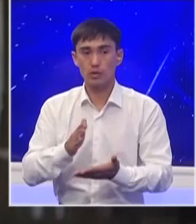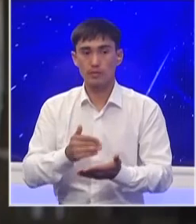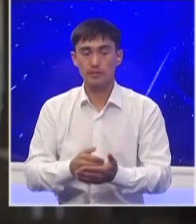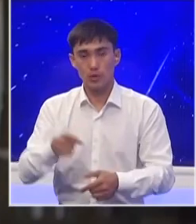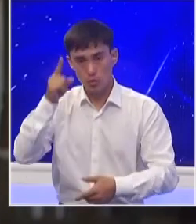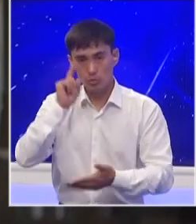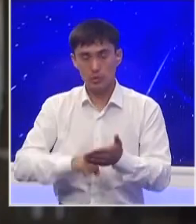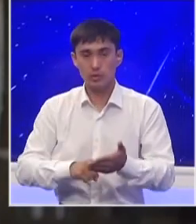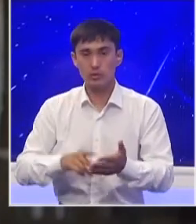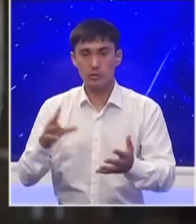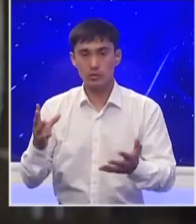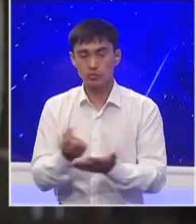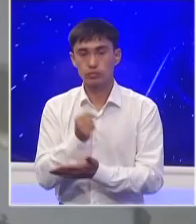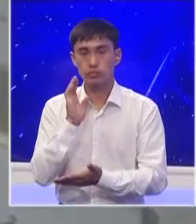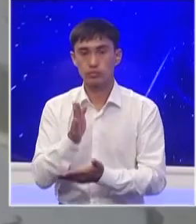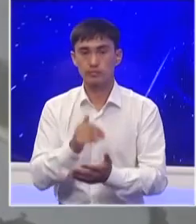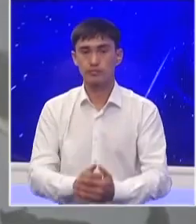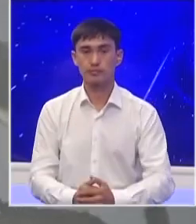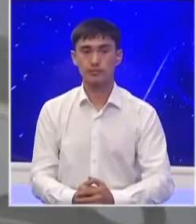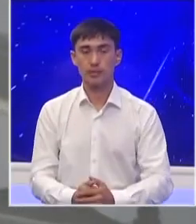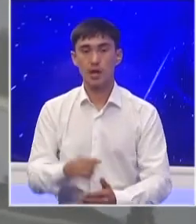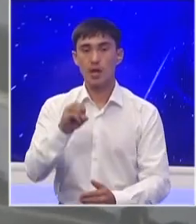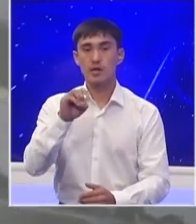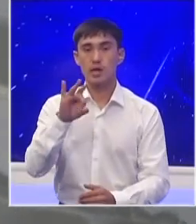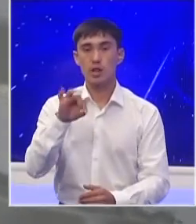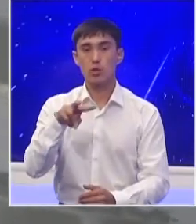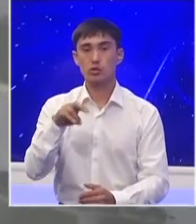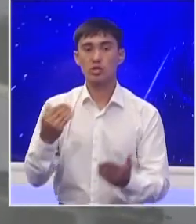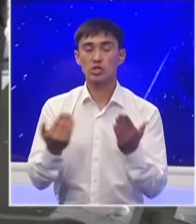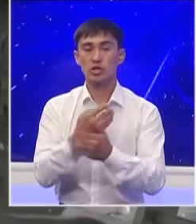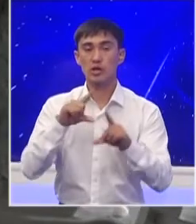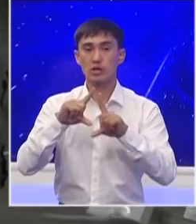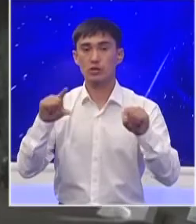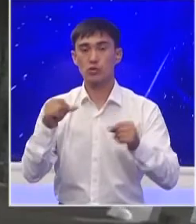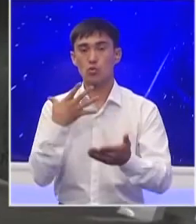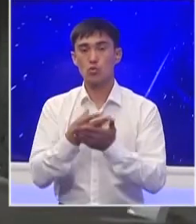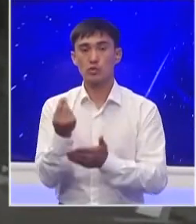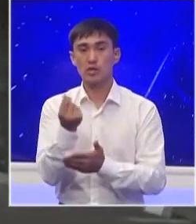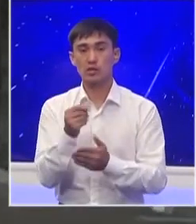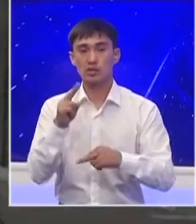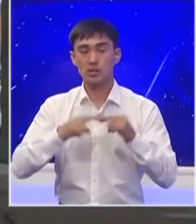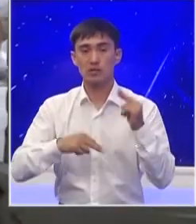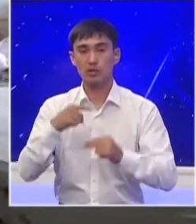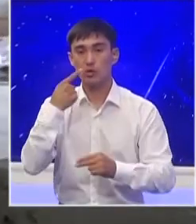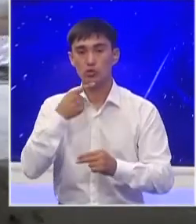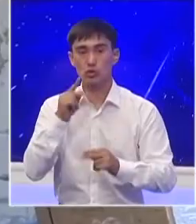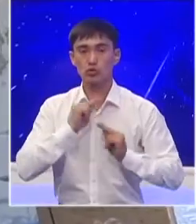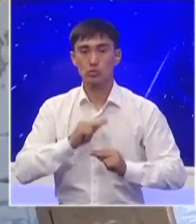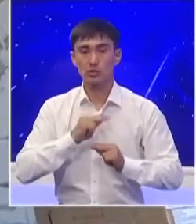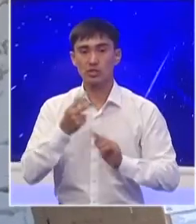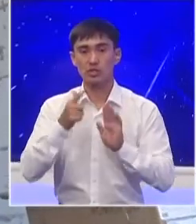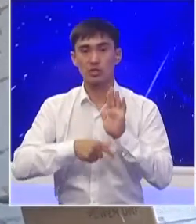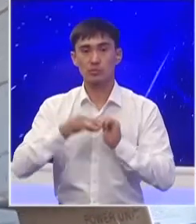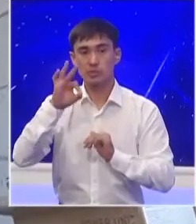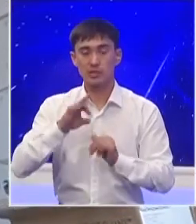үміттенеміз, берекелі болсын деп. Елдос Баялышбаев жаңа ғимаратты өз қаражатына салып жатыр. Айтуынша, жұмыстар